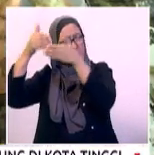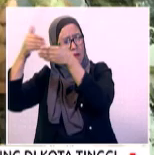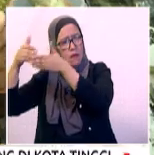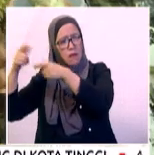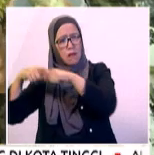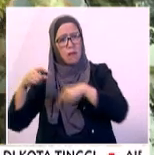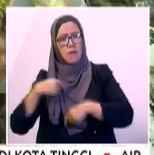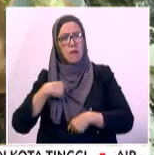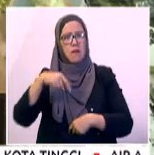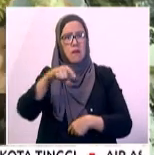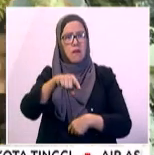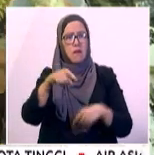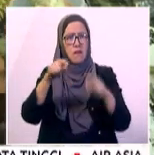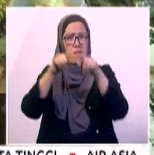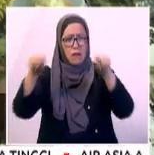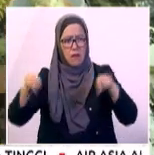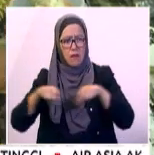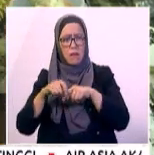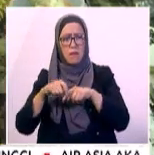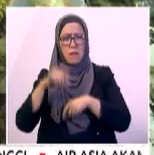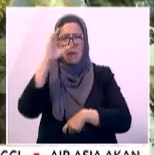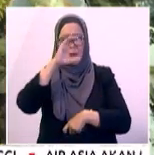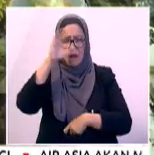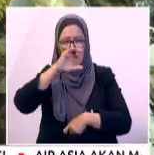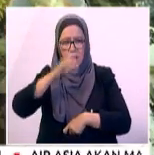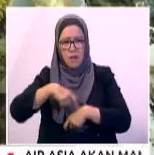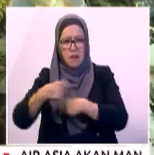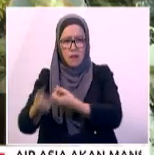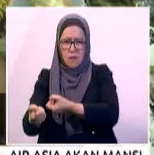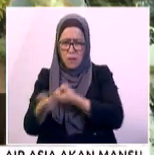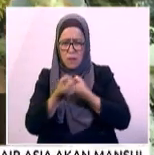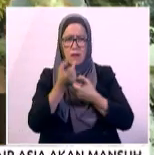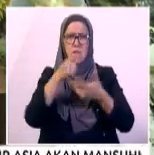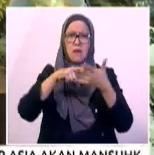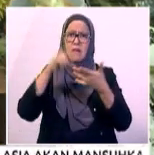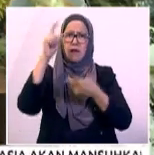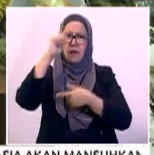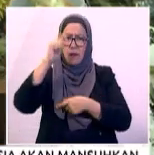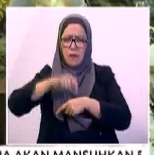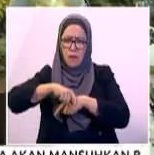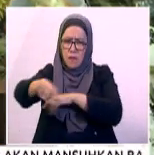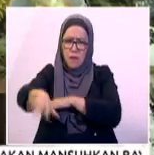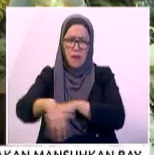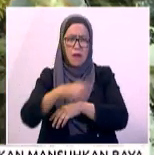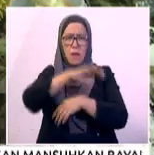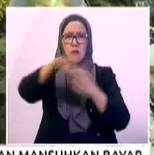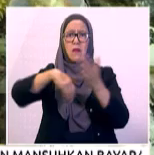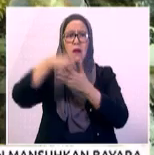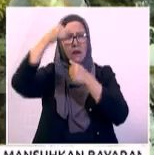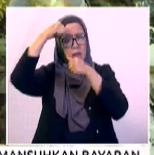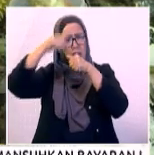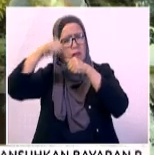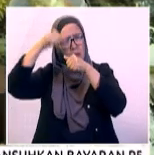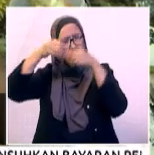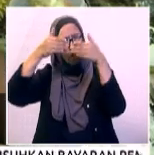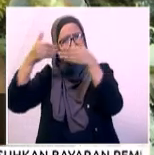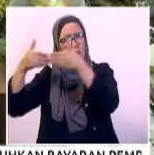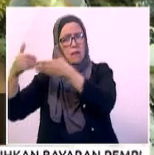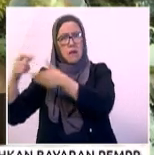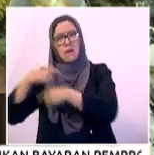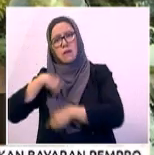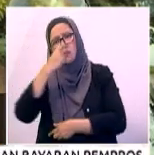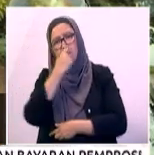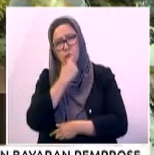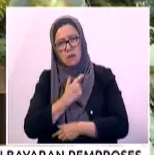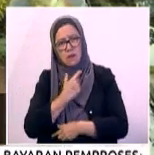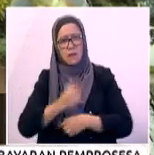pegali, tempat cari ubi, cari apa, ingat situ. Saya ingat situ, saya hati. Hati